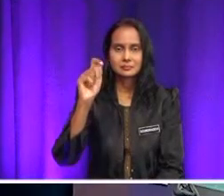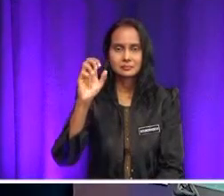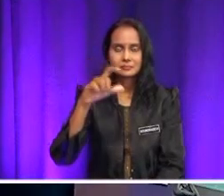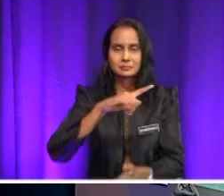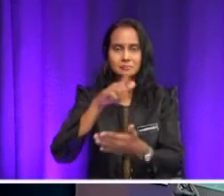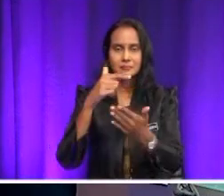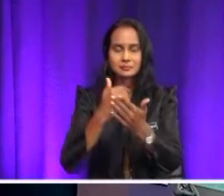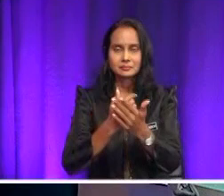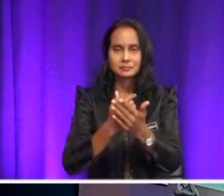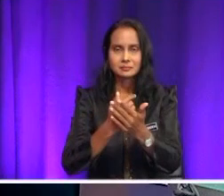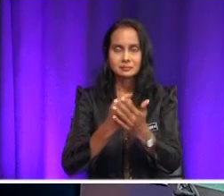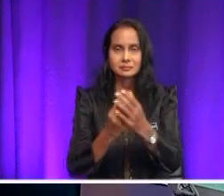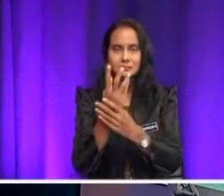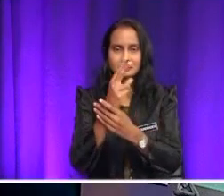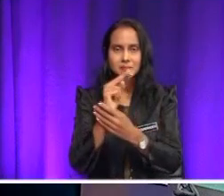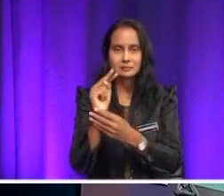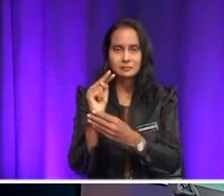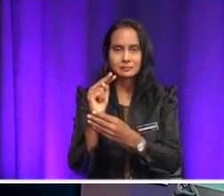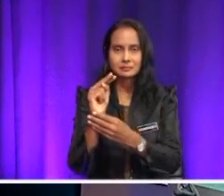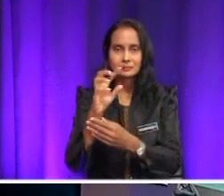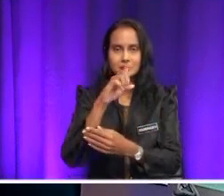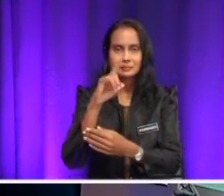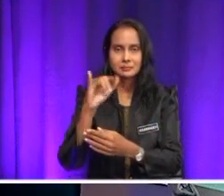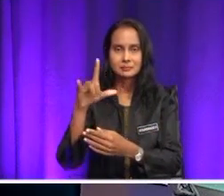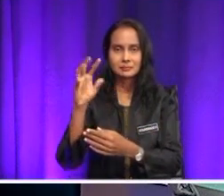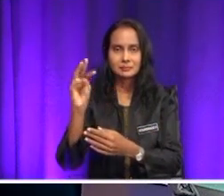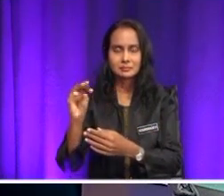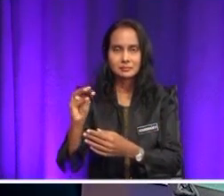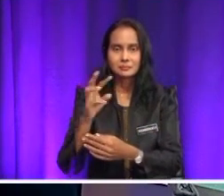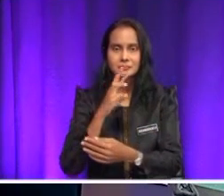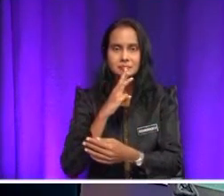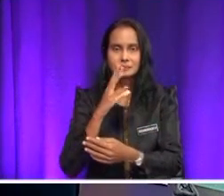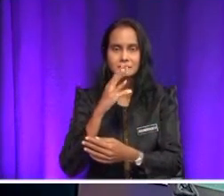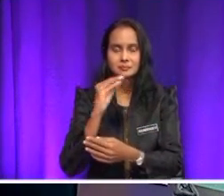mengangkut air dan mineral dari akar ke seluruh tumbuhan